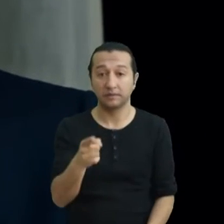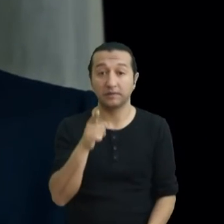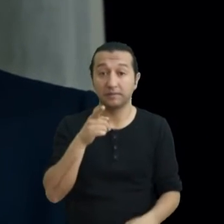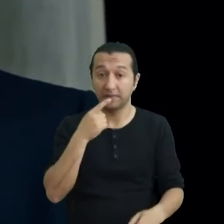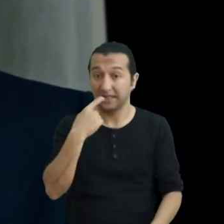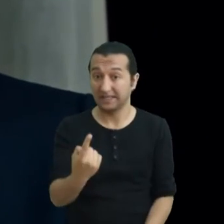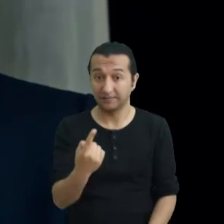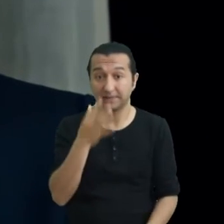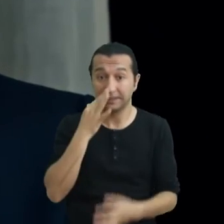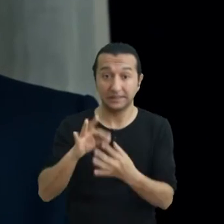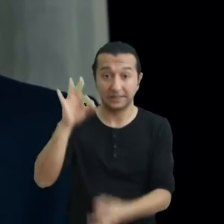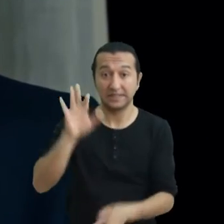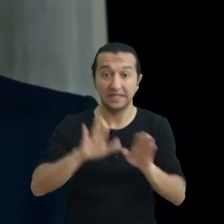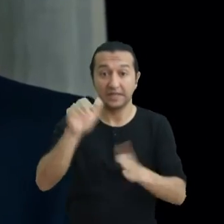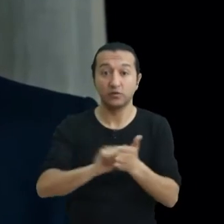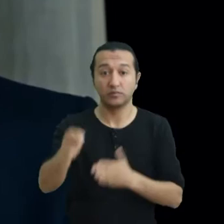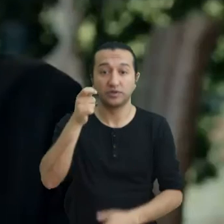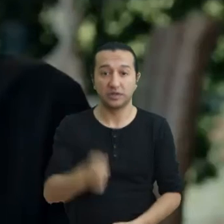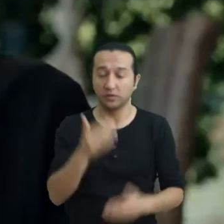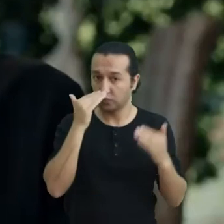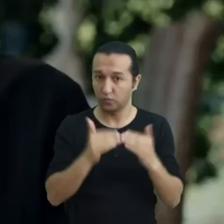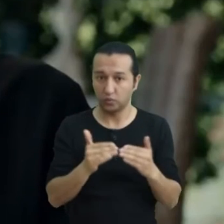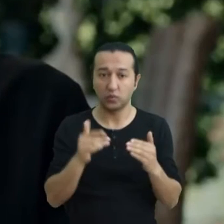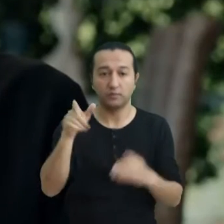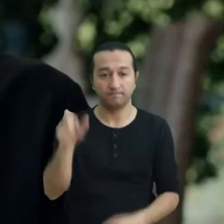Bahsettiğim kişi ihalenin tüm şartlarına uyuyor.